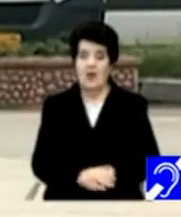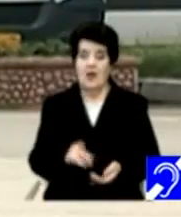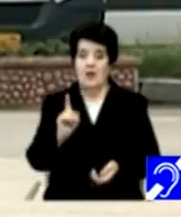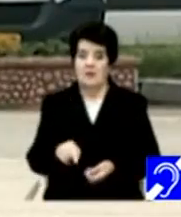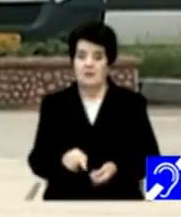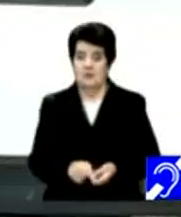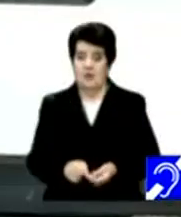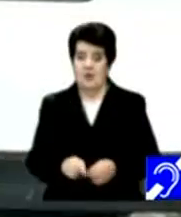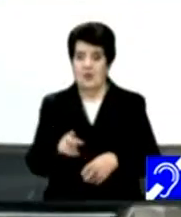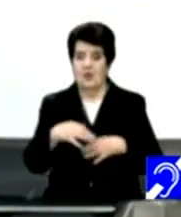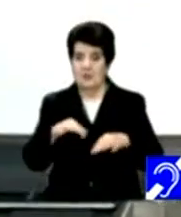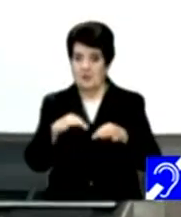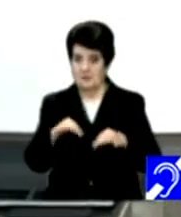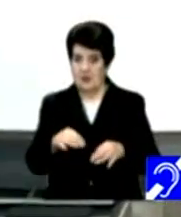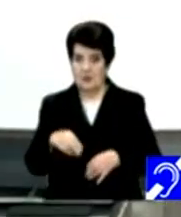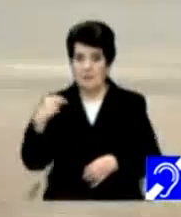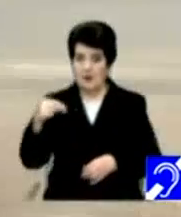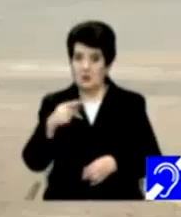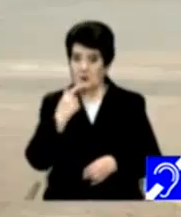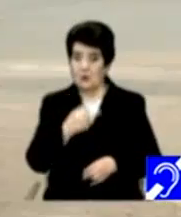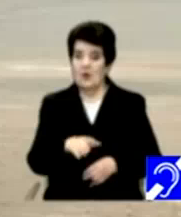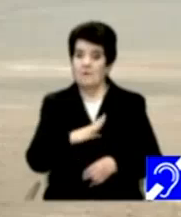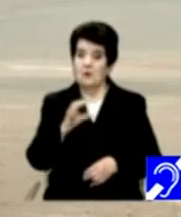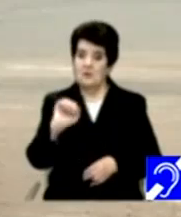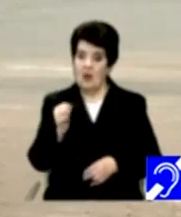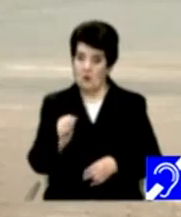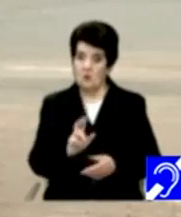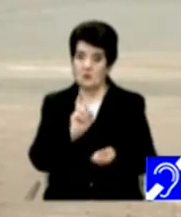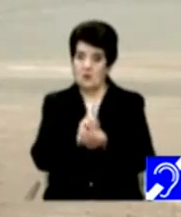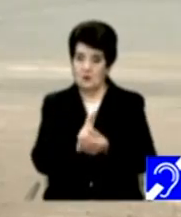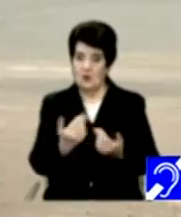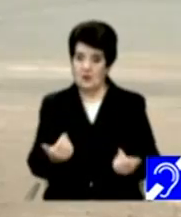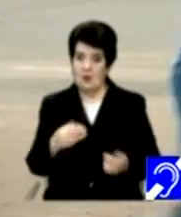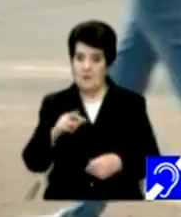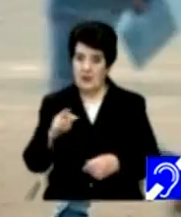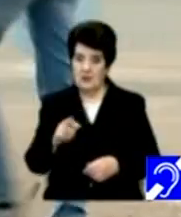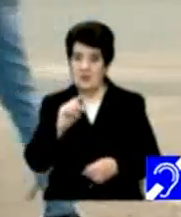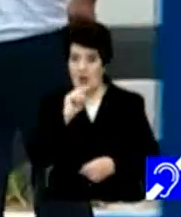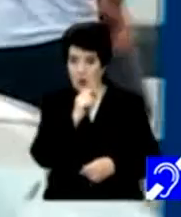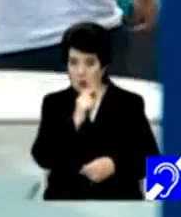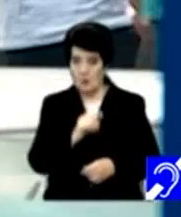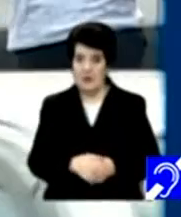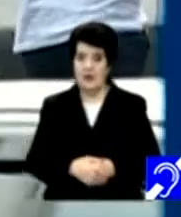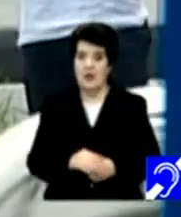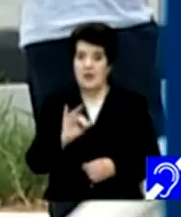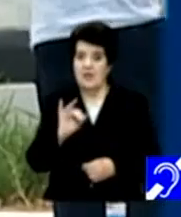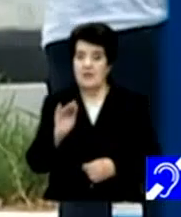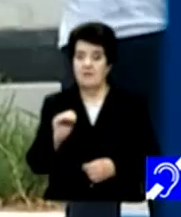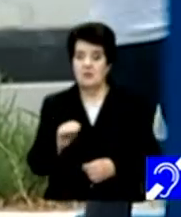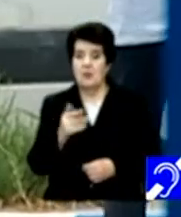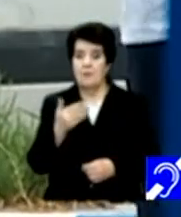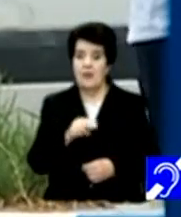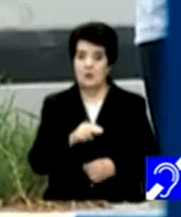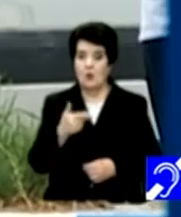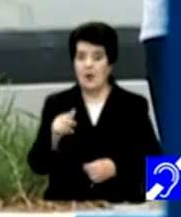Asociației Patronale a Transportatorilor spune că a avut în august o întâlnire cu actualul ministru al Economiei și Infrastructurii, Sergiu Gaibu, și